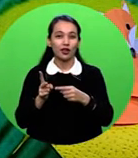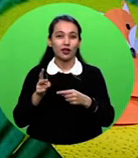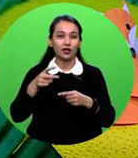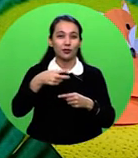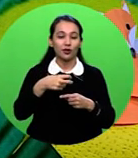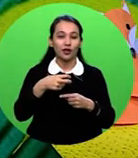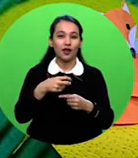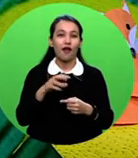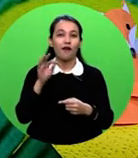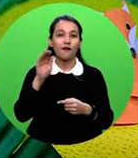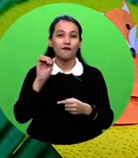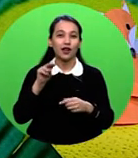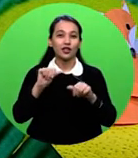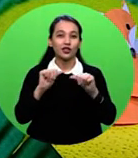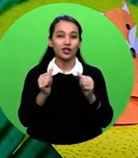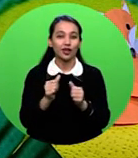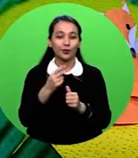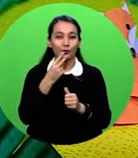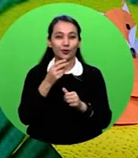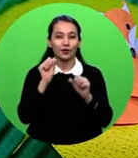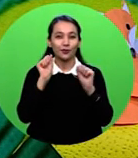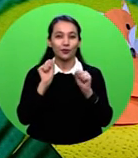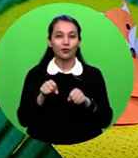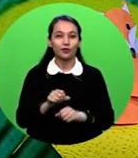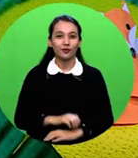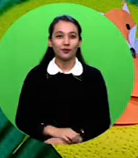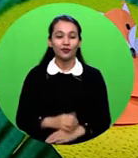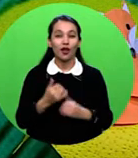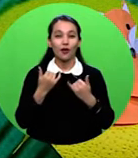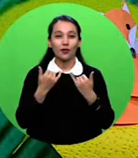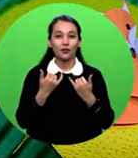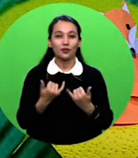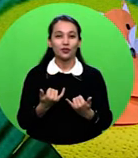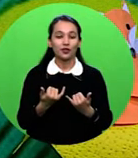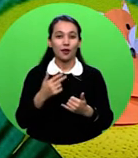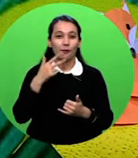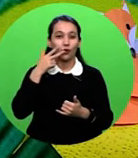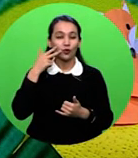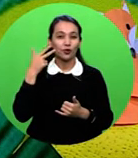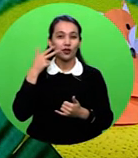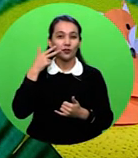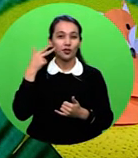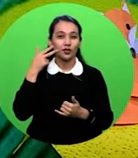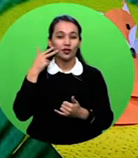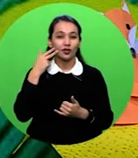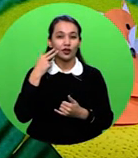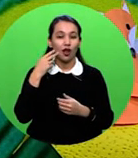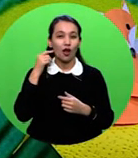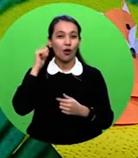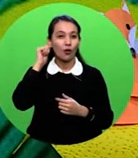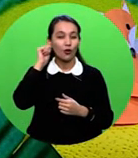kesib olib tashlasak avval shakli hosil bo'ladi. Ana endi